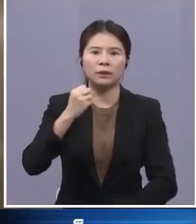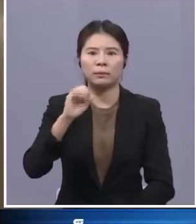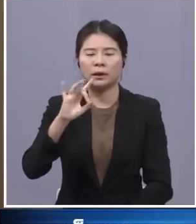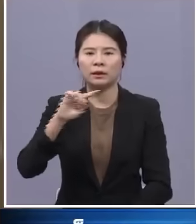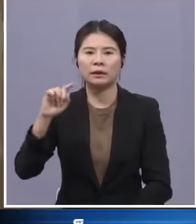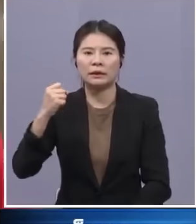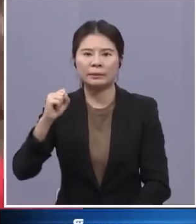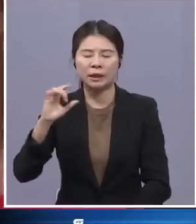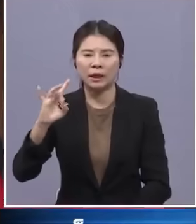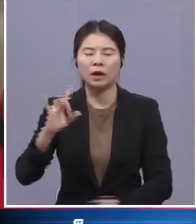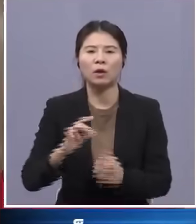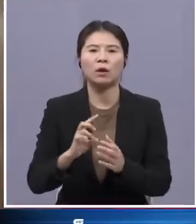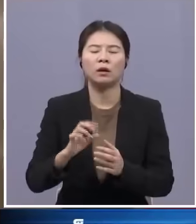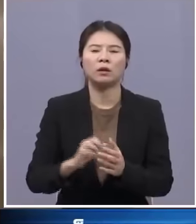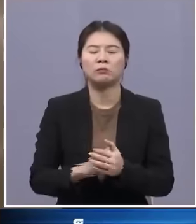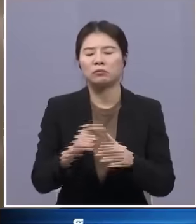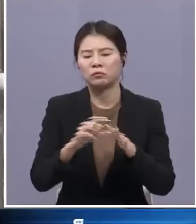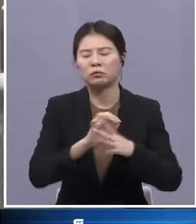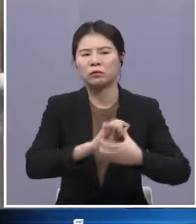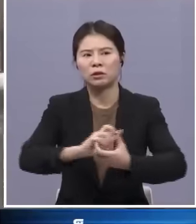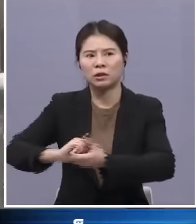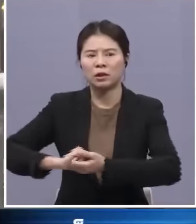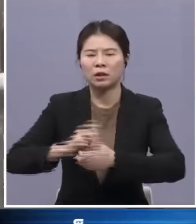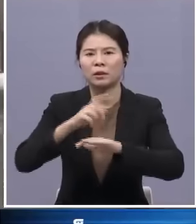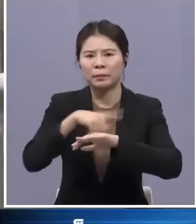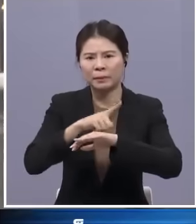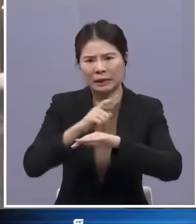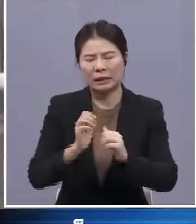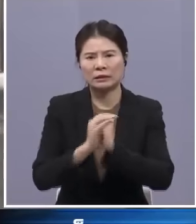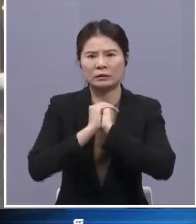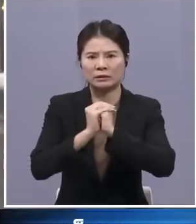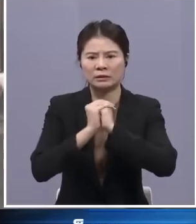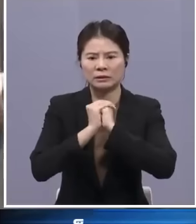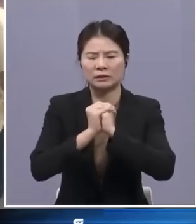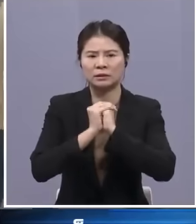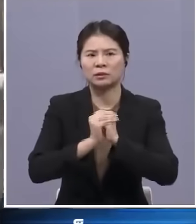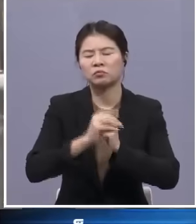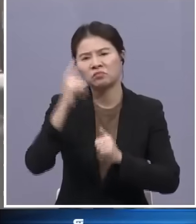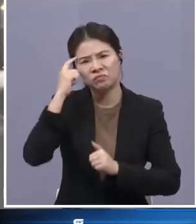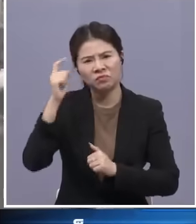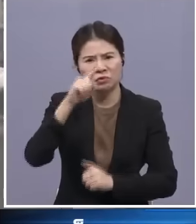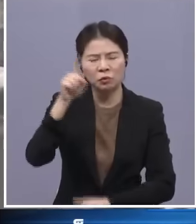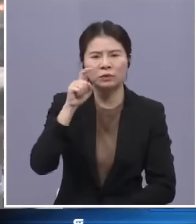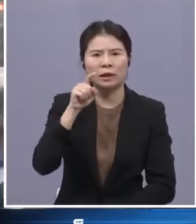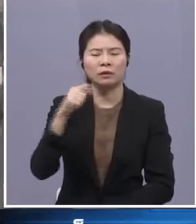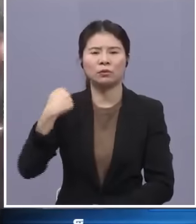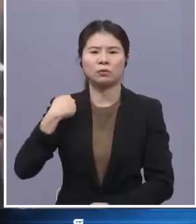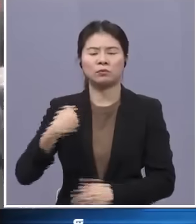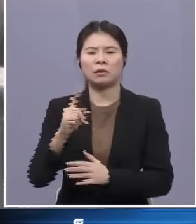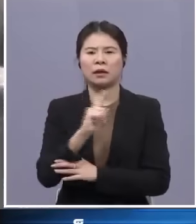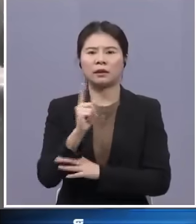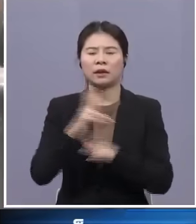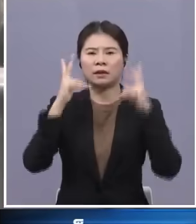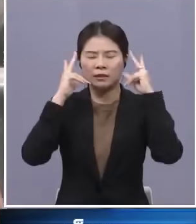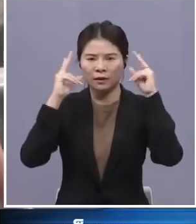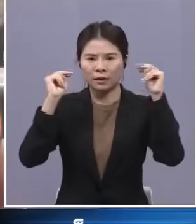าย1แถบ1เส้นทางของประธานาธิบดีสีจิ้นผิงด้วยเราก็เลยตั้งคำถามว่าเอ๊นายกรัฐมนตรีคุณเศ